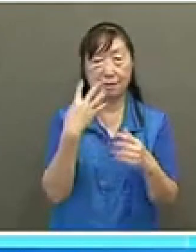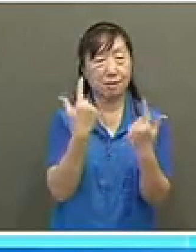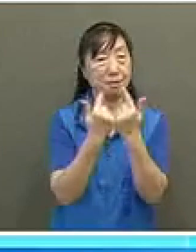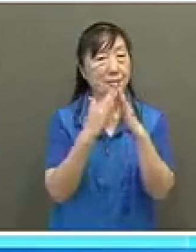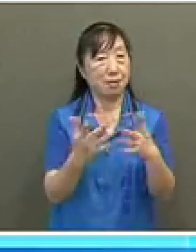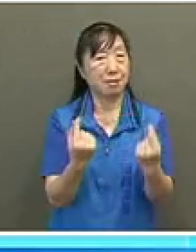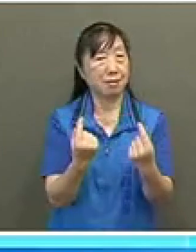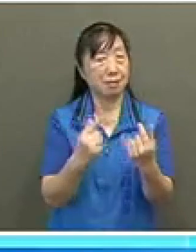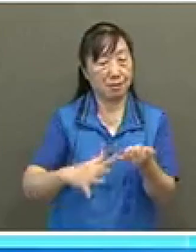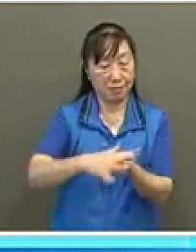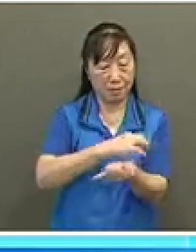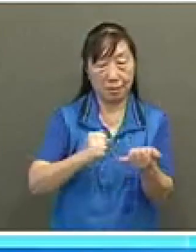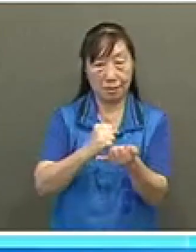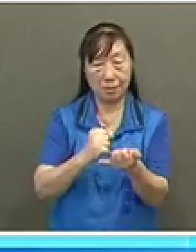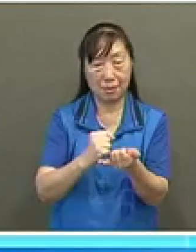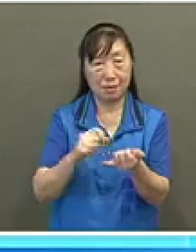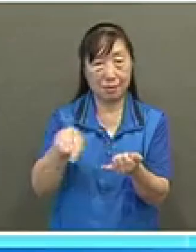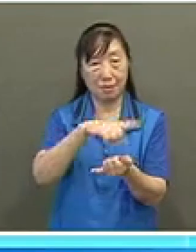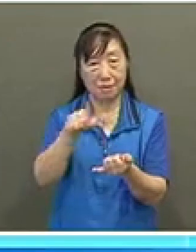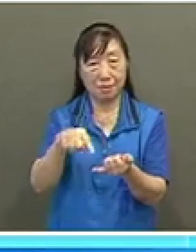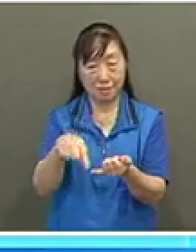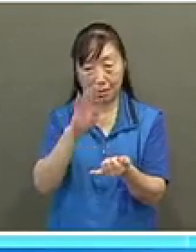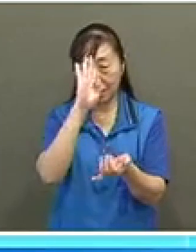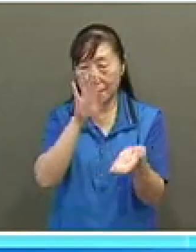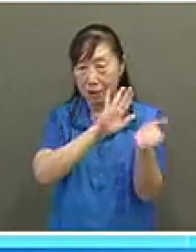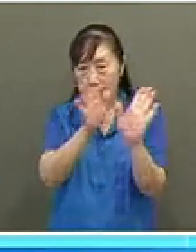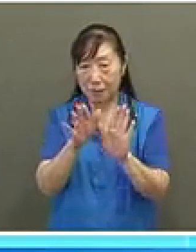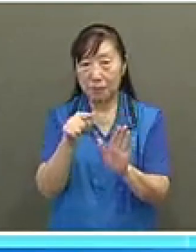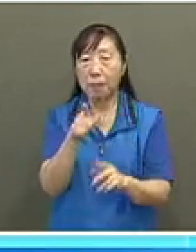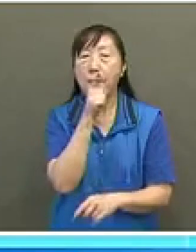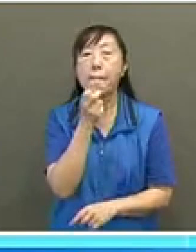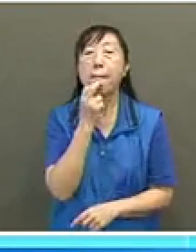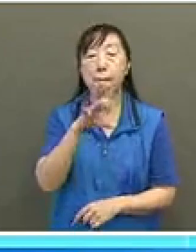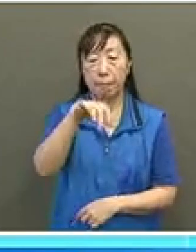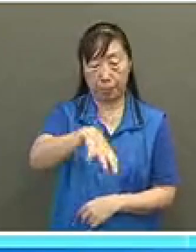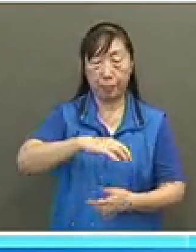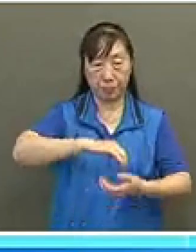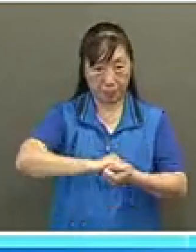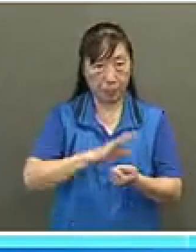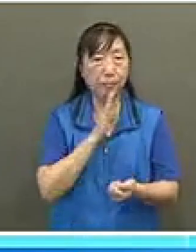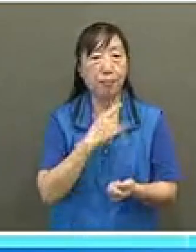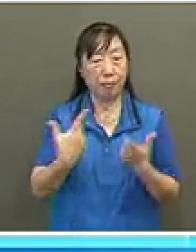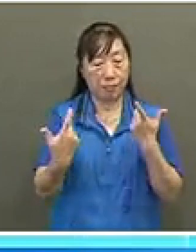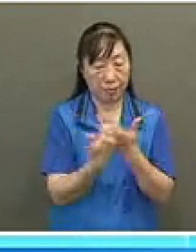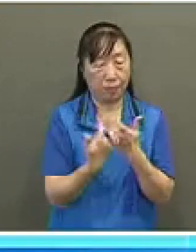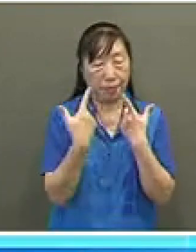在全国瞩目的疫情底下，中央地方一定是同心